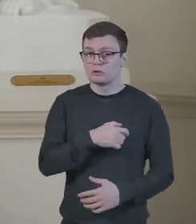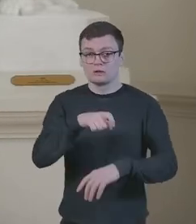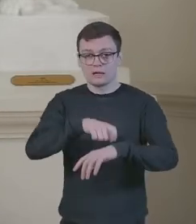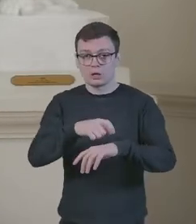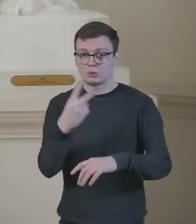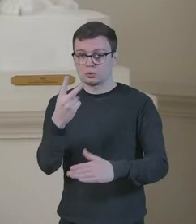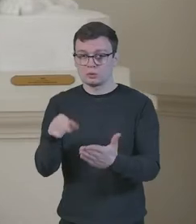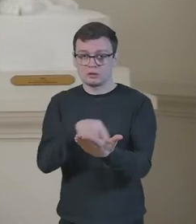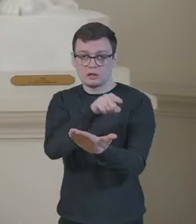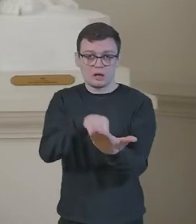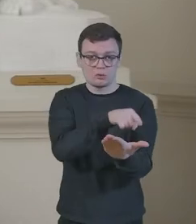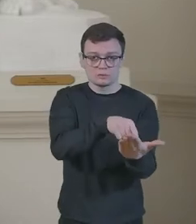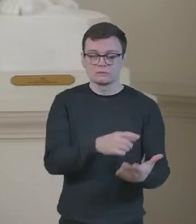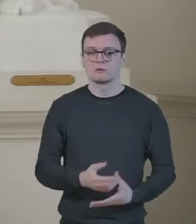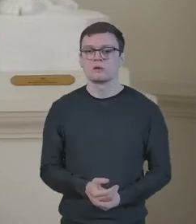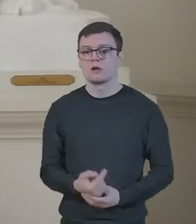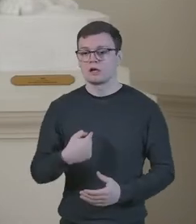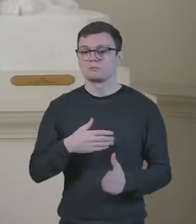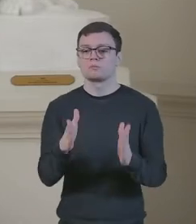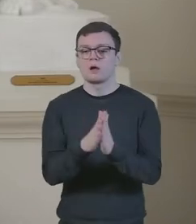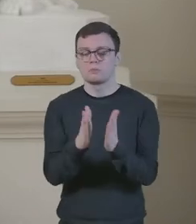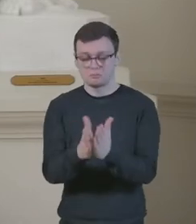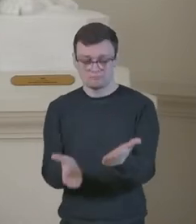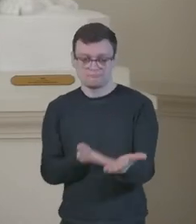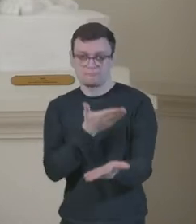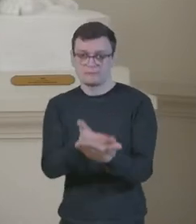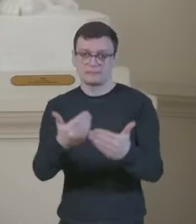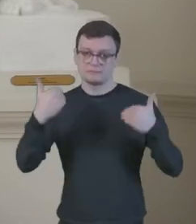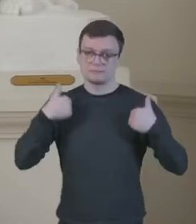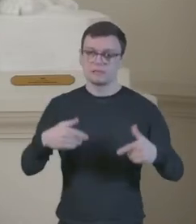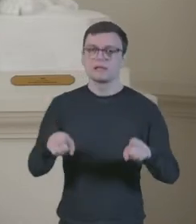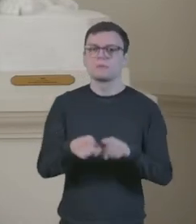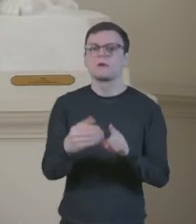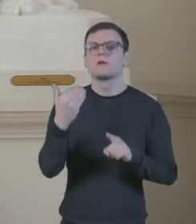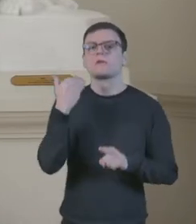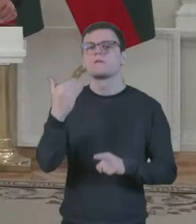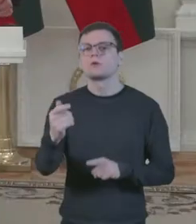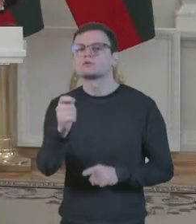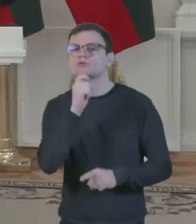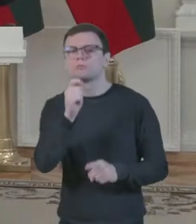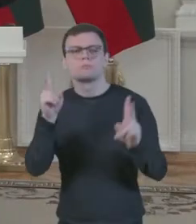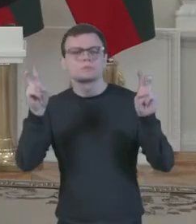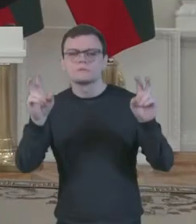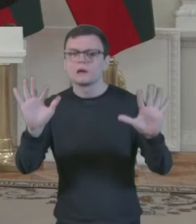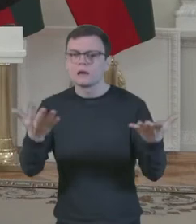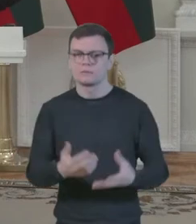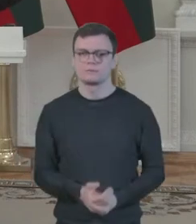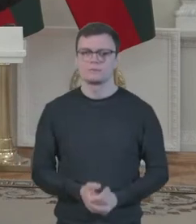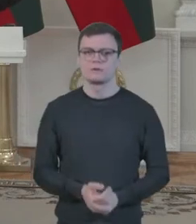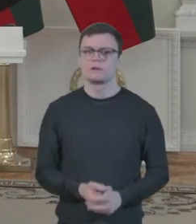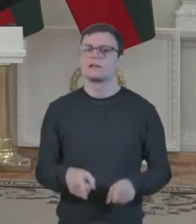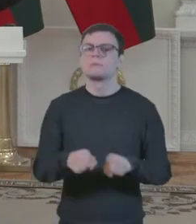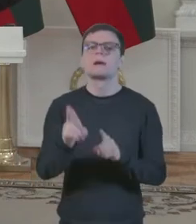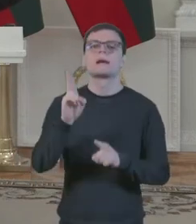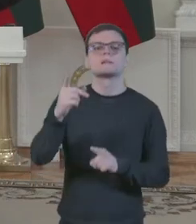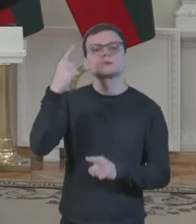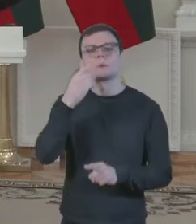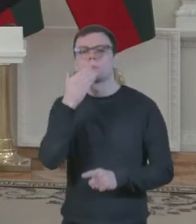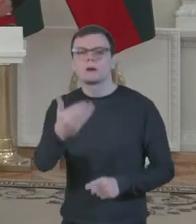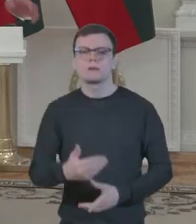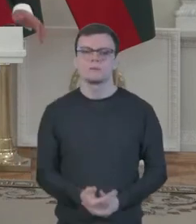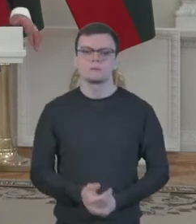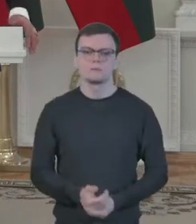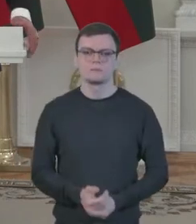klausimam. Aš paprašysiu prisistatyti, pasakyti, kokie žiniasklaidos priemonės atstovaujate ir kam adresuojate jūsų klausimą. Prašau,